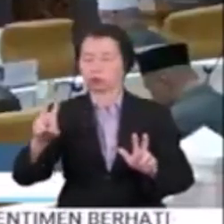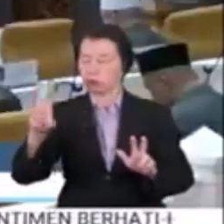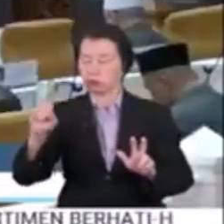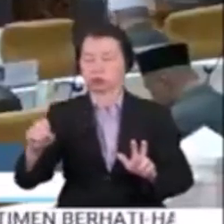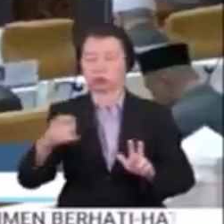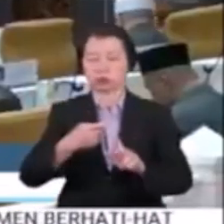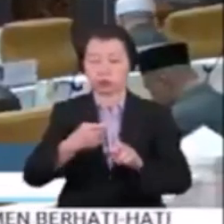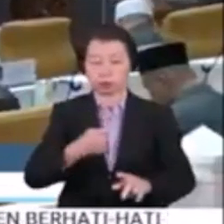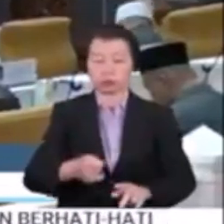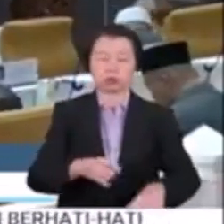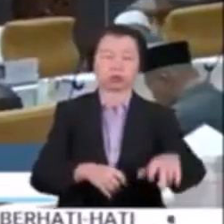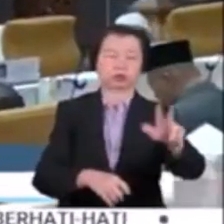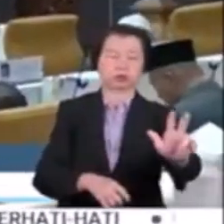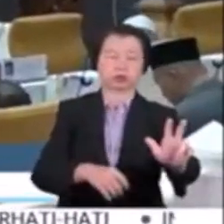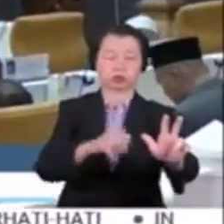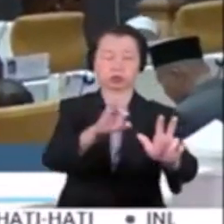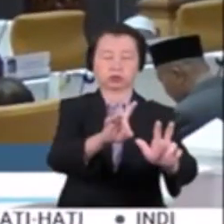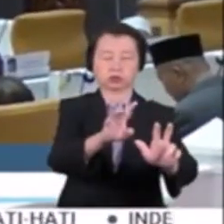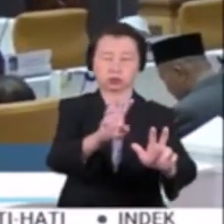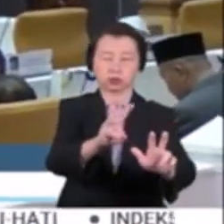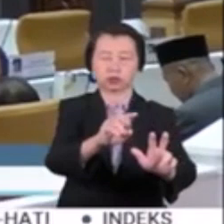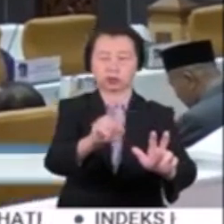321,620 daripada